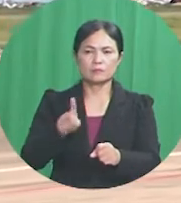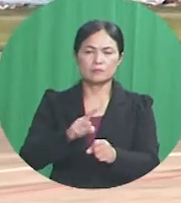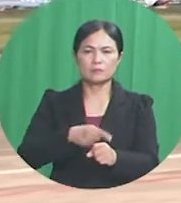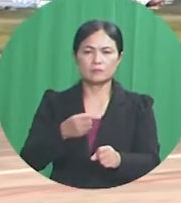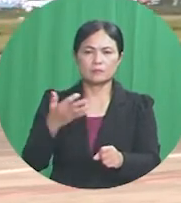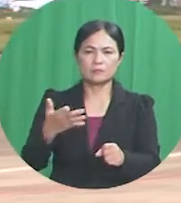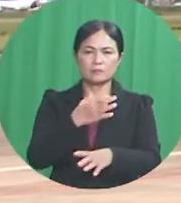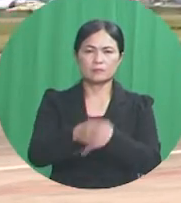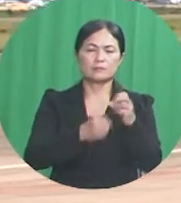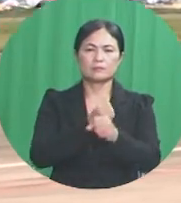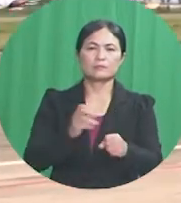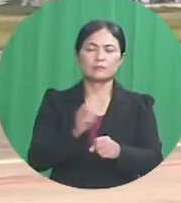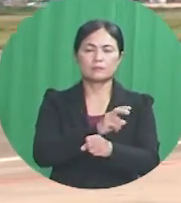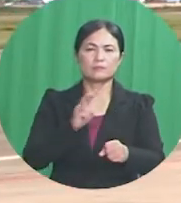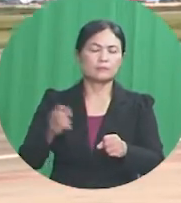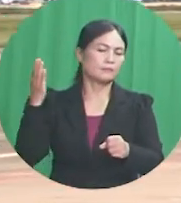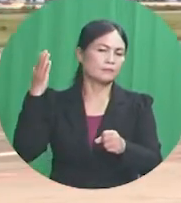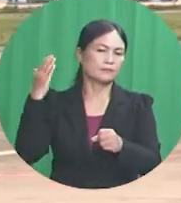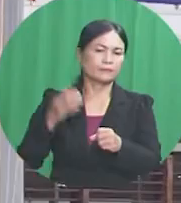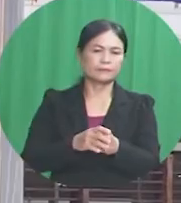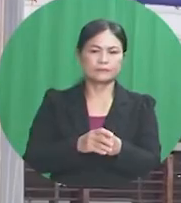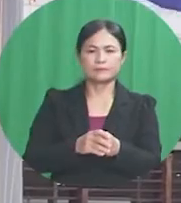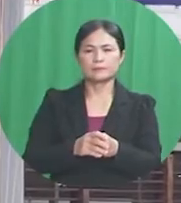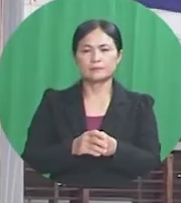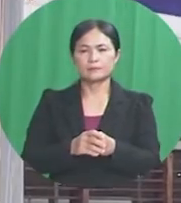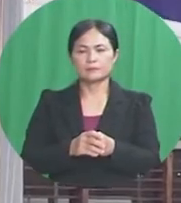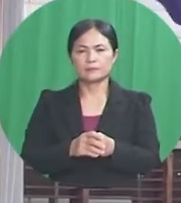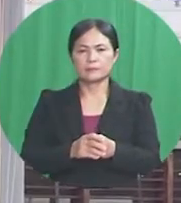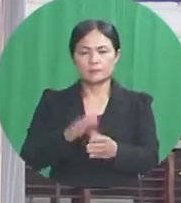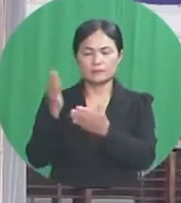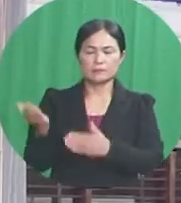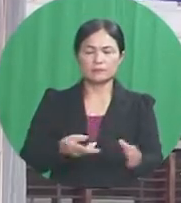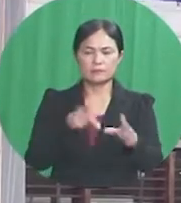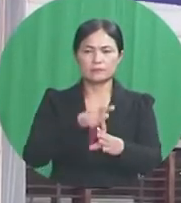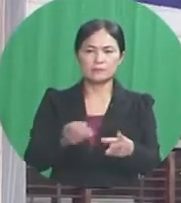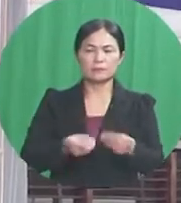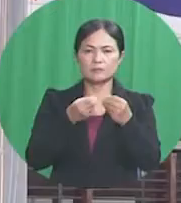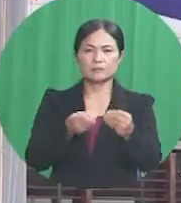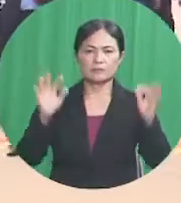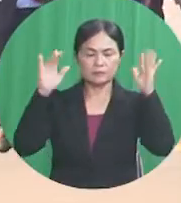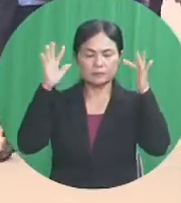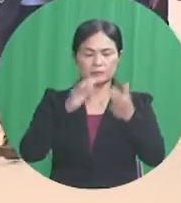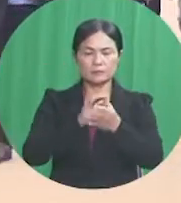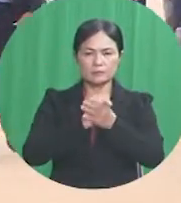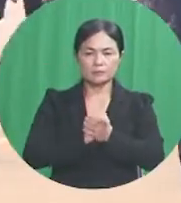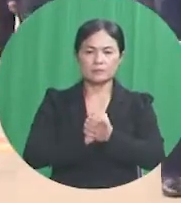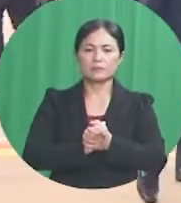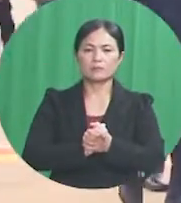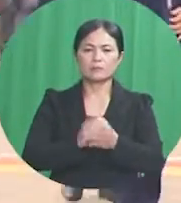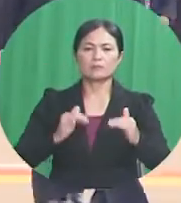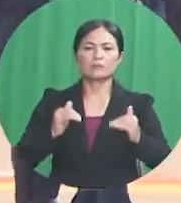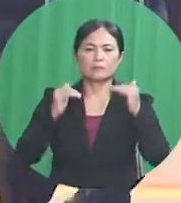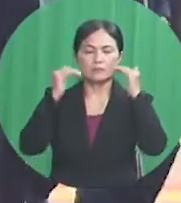ខែសីហាឆ្នាំ2022កន្លងទៅនោះអញ្ជើញចូលរួមថ្វាយព្រះរាជបដិសន្ធារកិច្ចប្រកបដោយភាពខ្ព